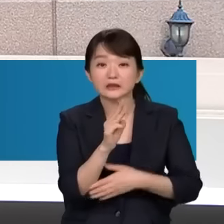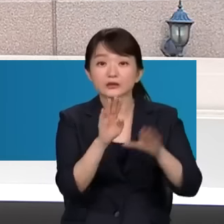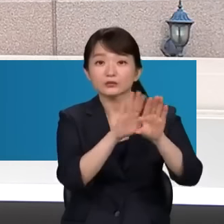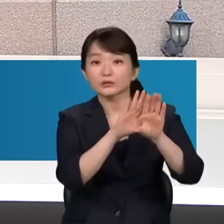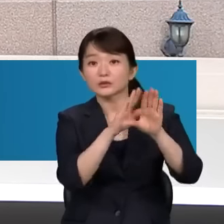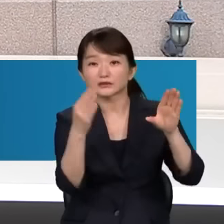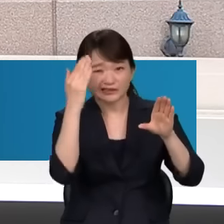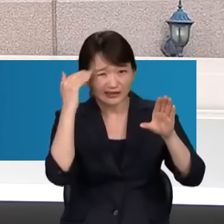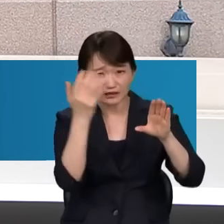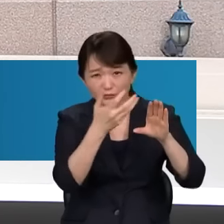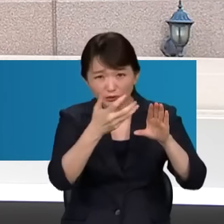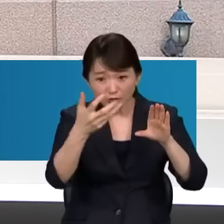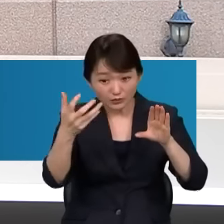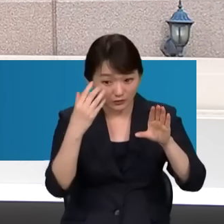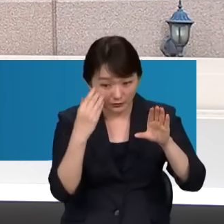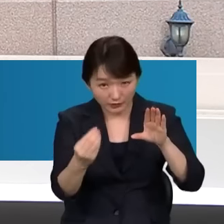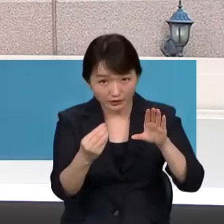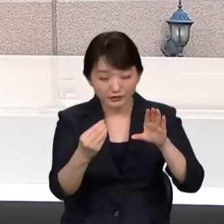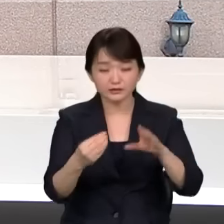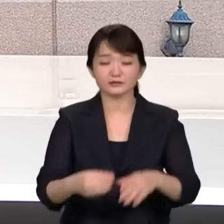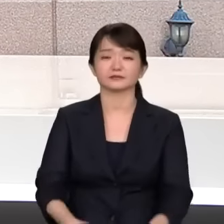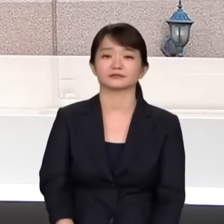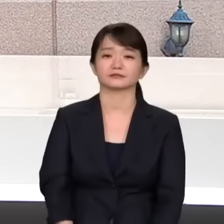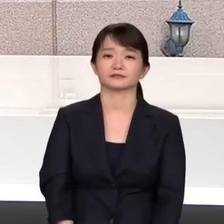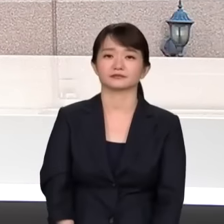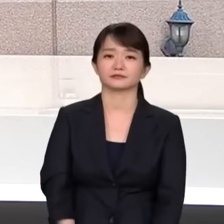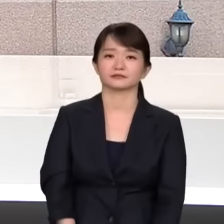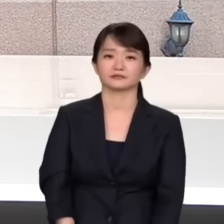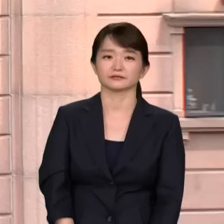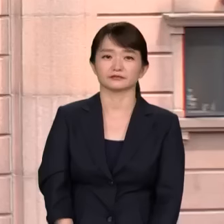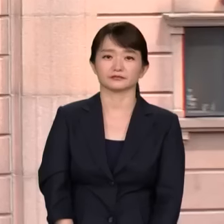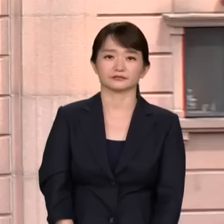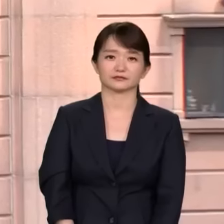검은 연기가 나오는 모습이 포착됐습니다. 이세연 기자입니다.